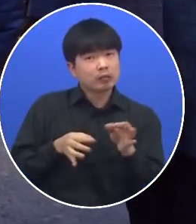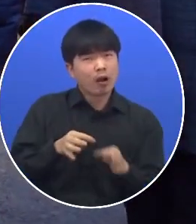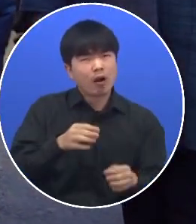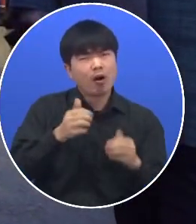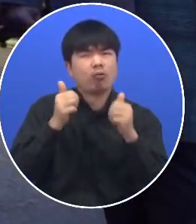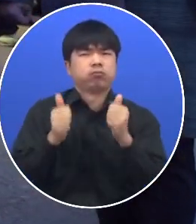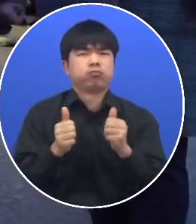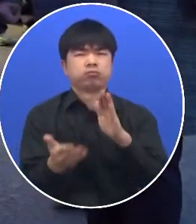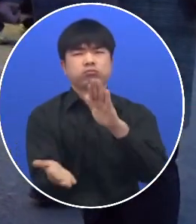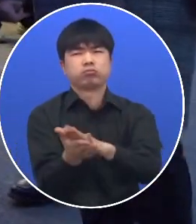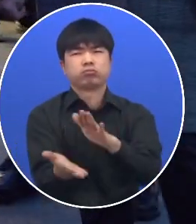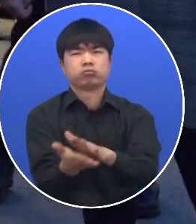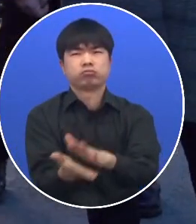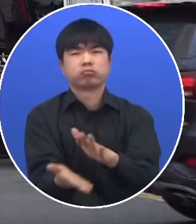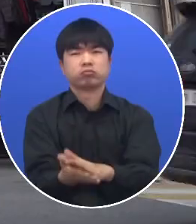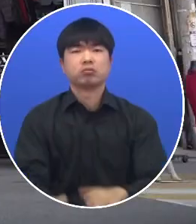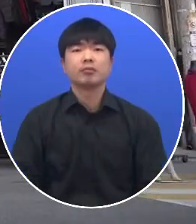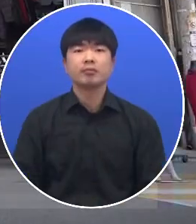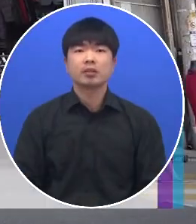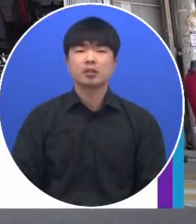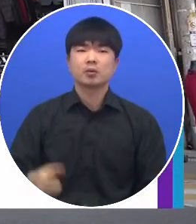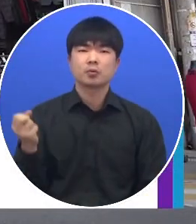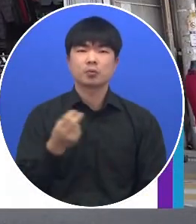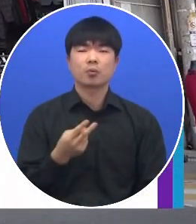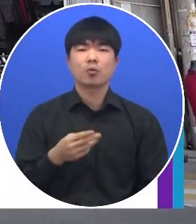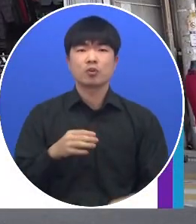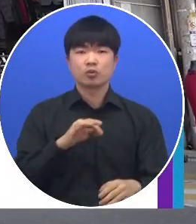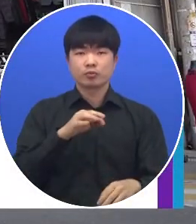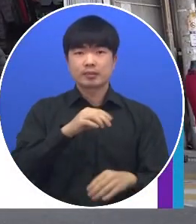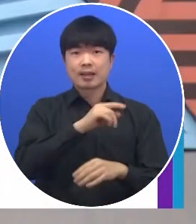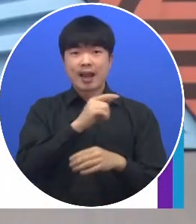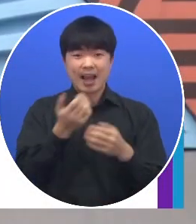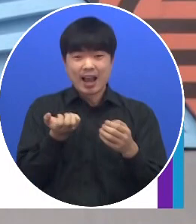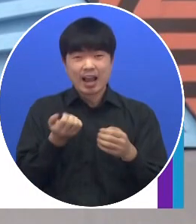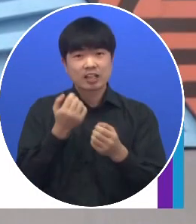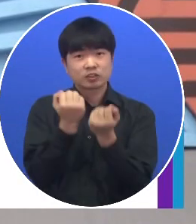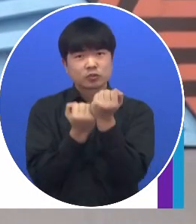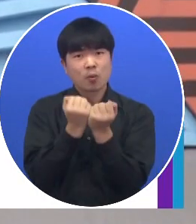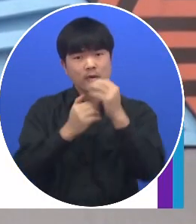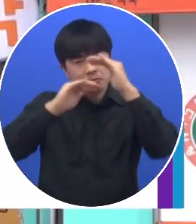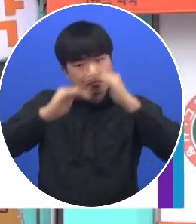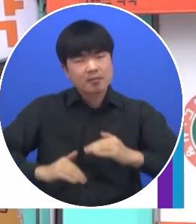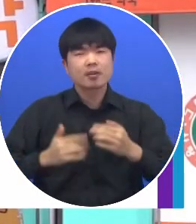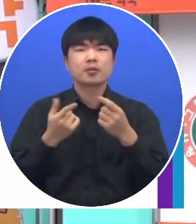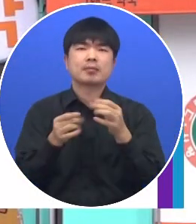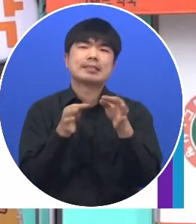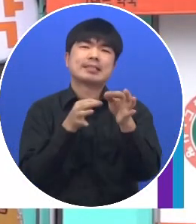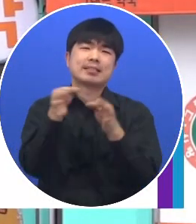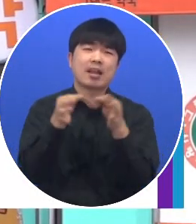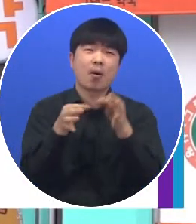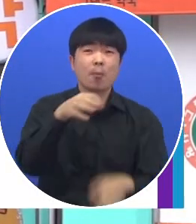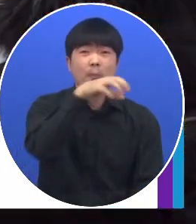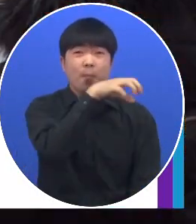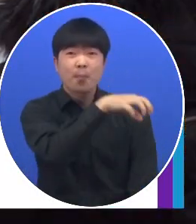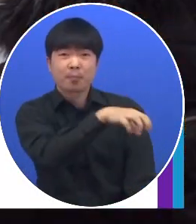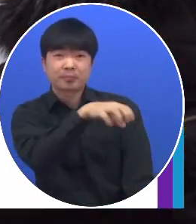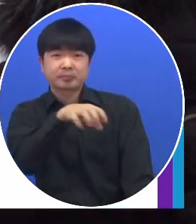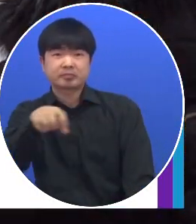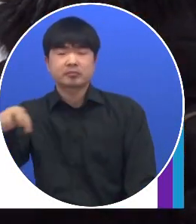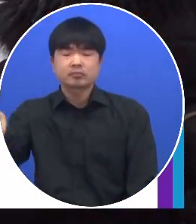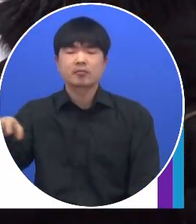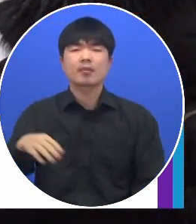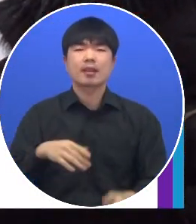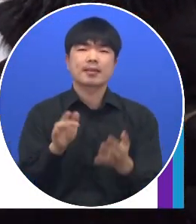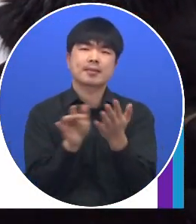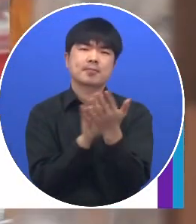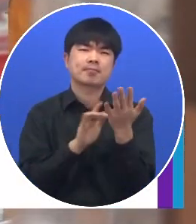전통시장이 최고 아닌가요 그리고 우림 골목시장 면목 골목시장 사가정 시장 동원